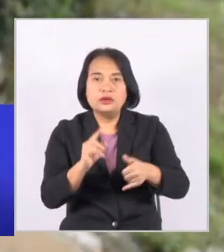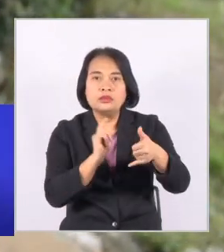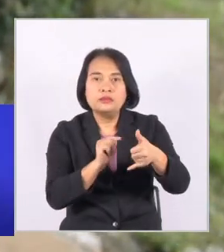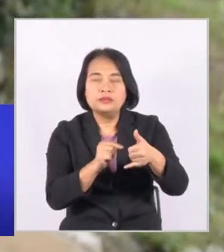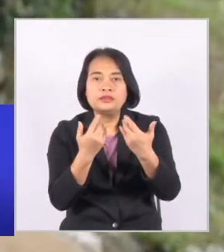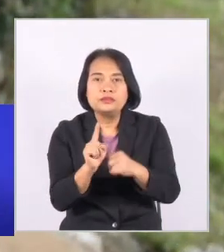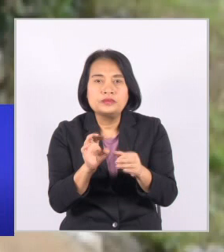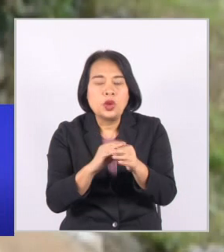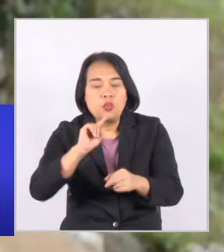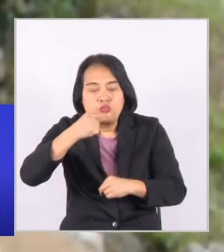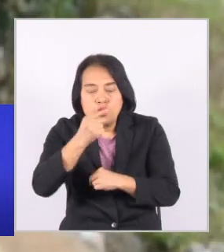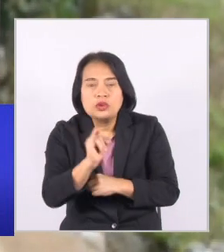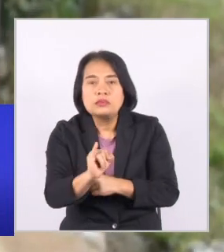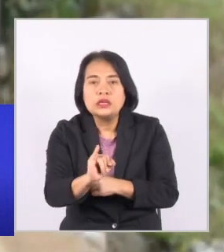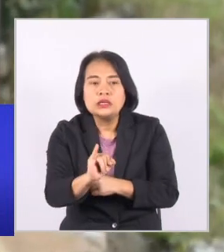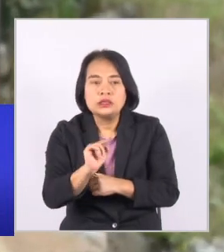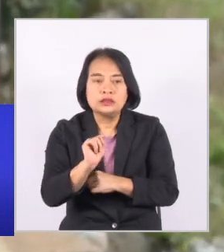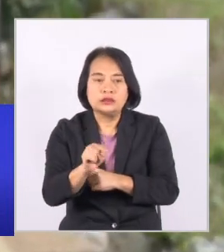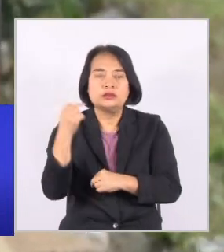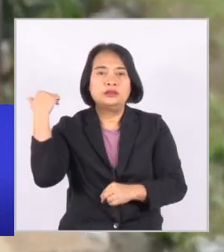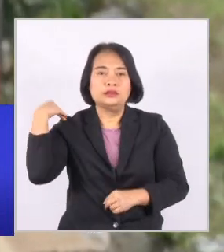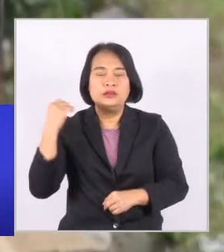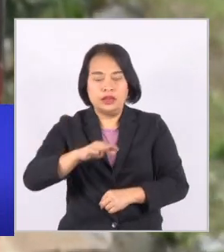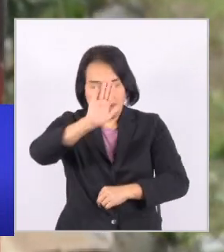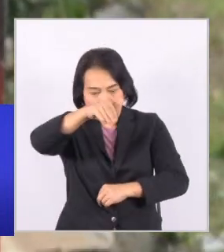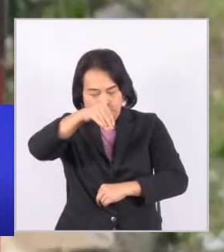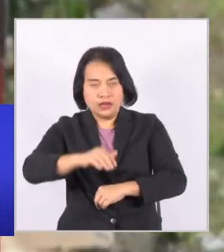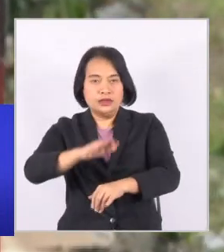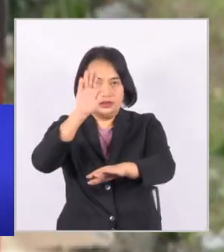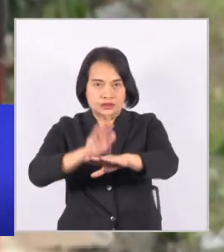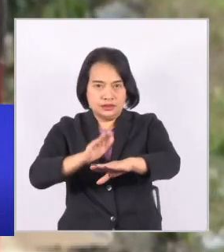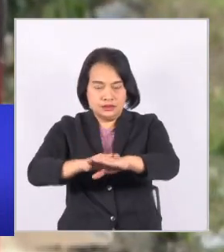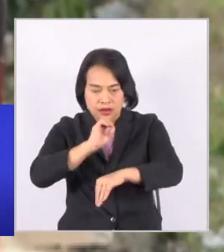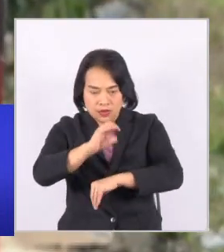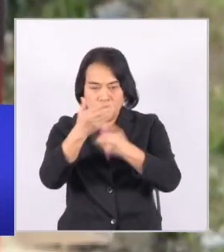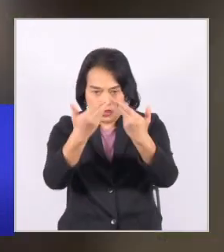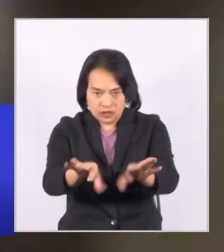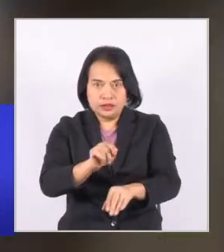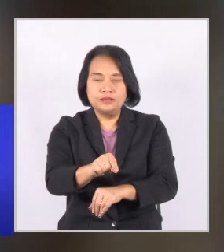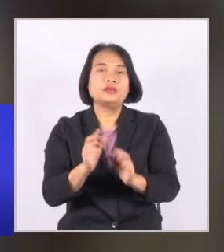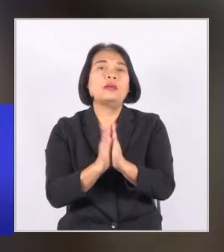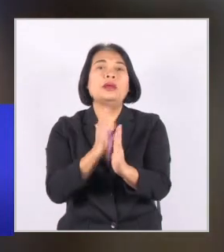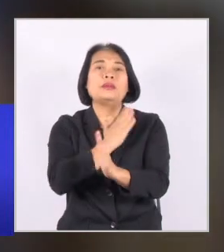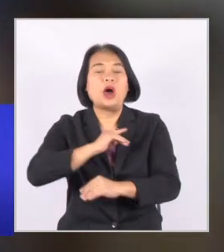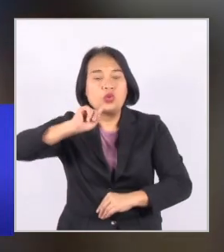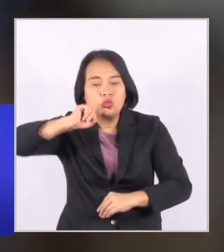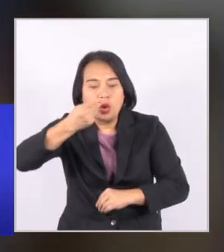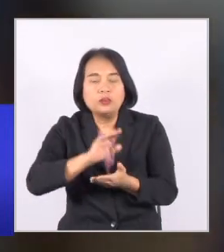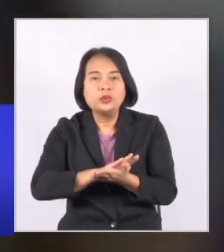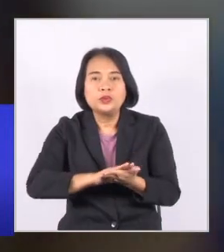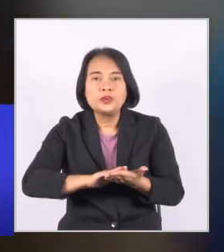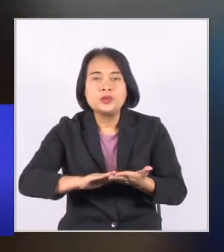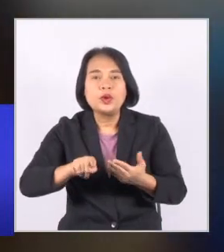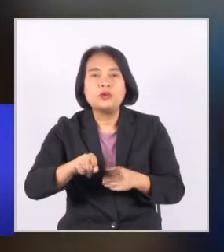กเนี่ยใช้วาจาคำหยาบเกินไปก็เรียกมาตักเตือนเพราะว่าเป็นพฤติกรรมไม่เหมาะสม เป็นพระต้องใช้วาจาที่สมณะเป็น